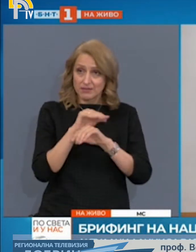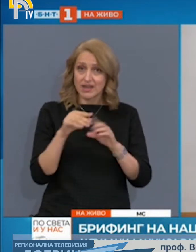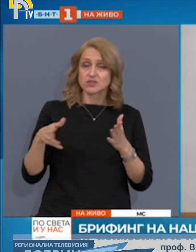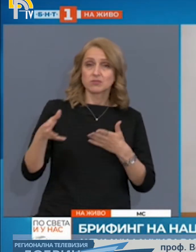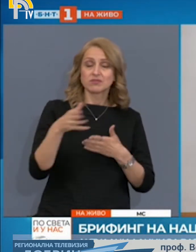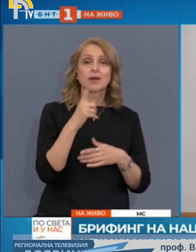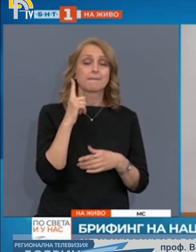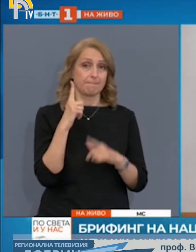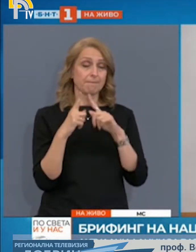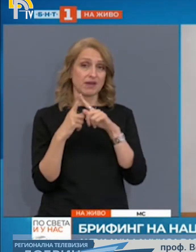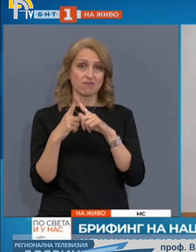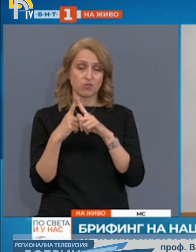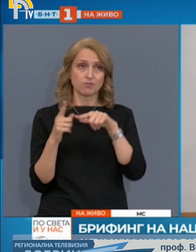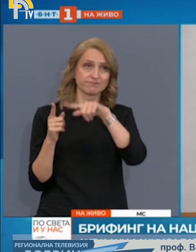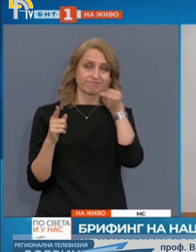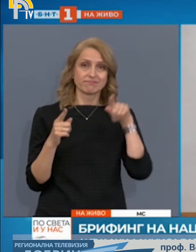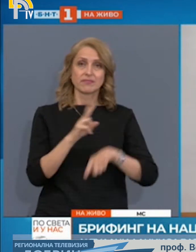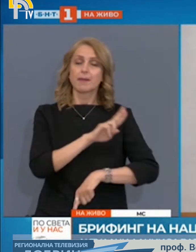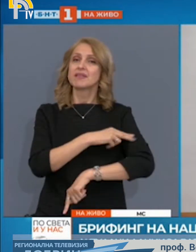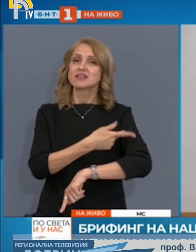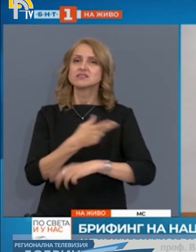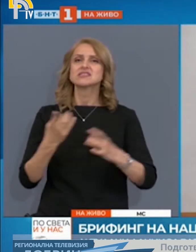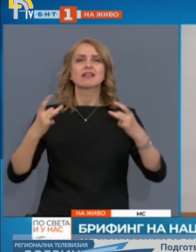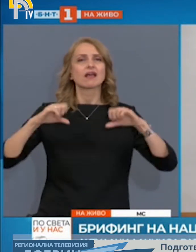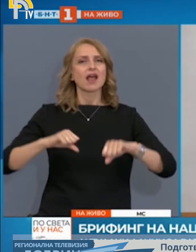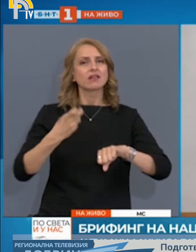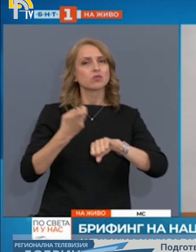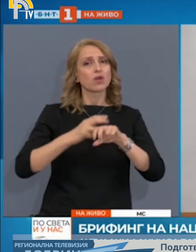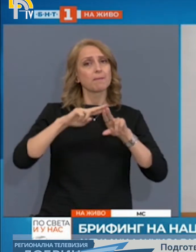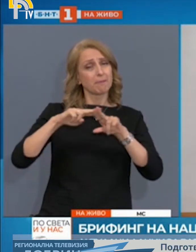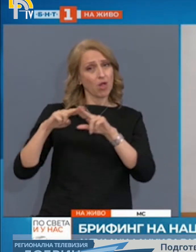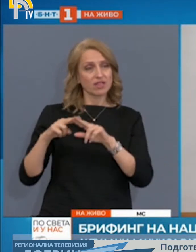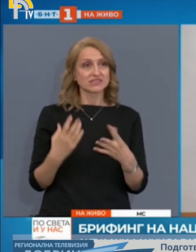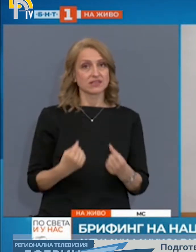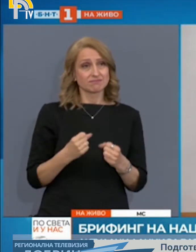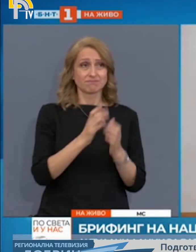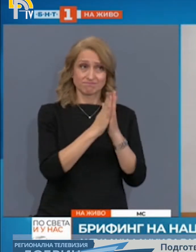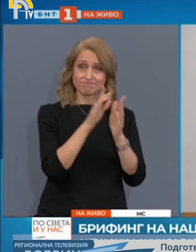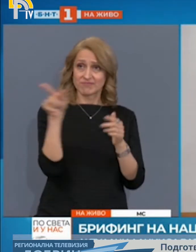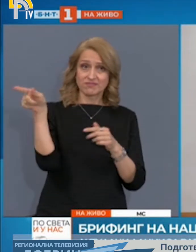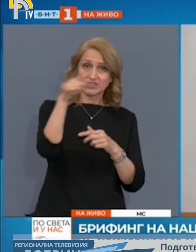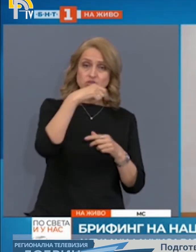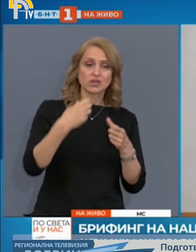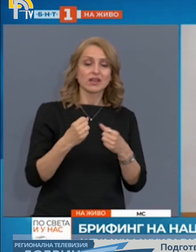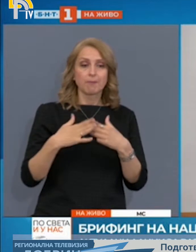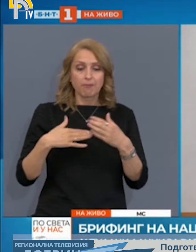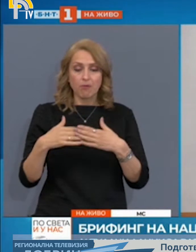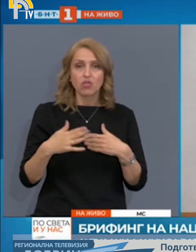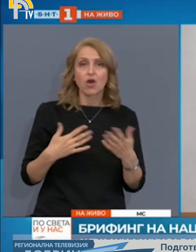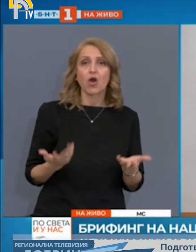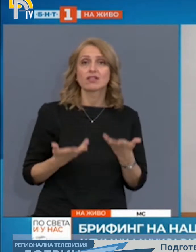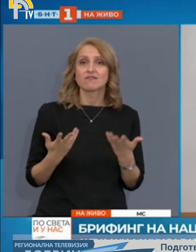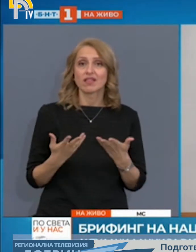е първо медицинските директори да затегнат редиците, да се подготвят